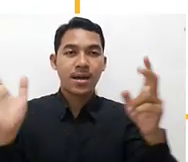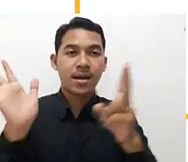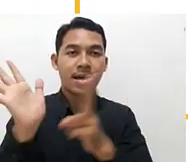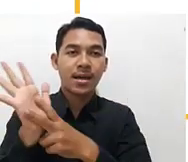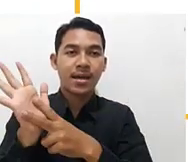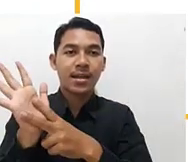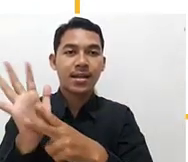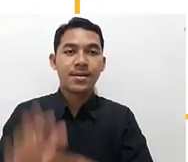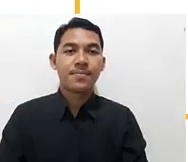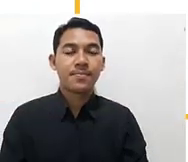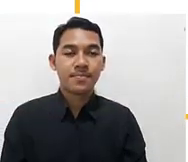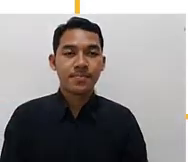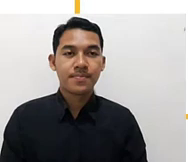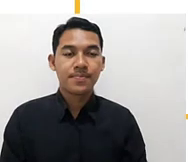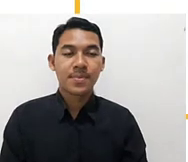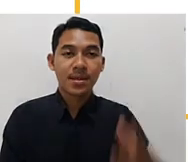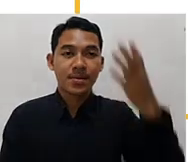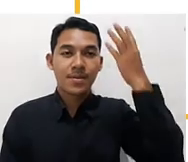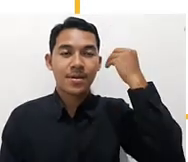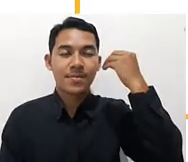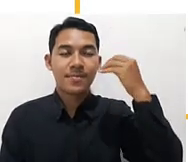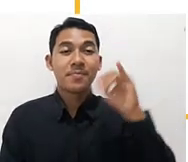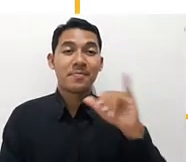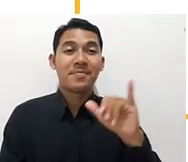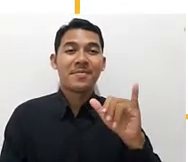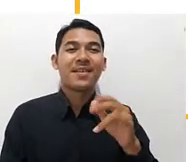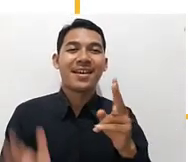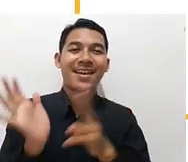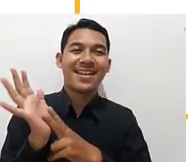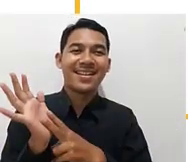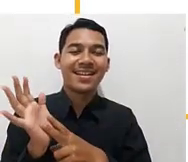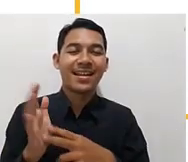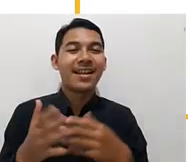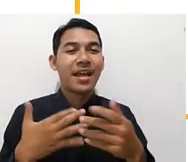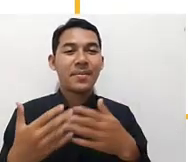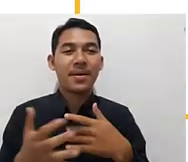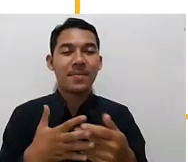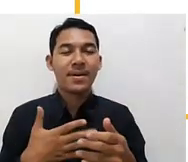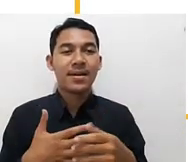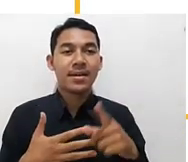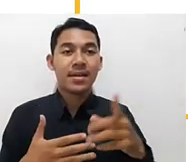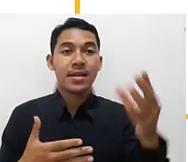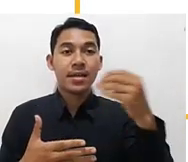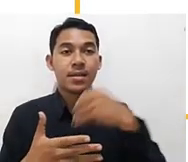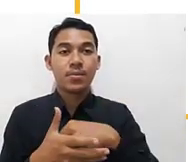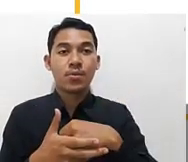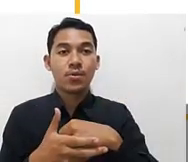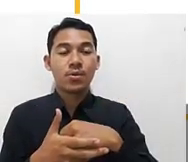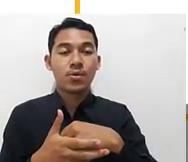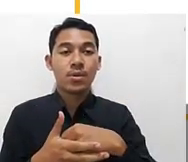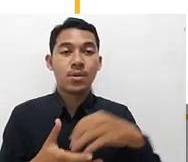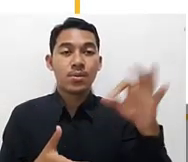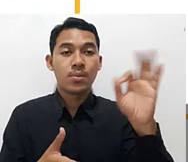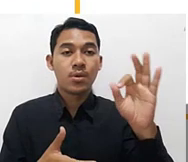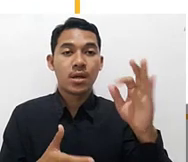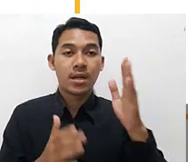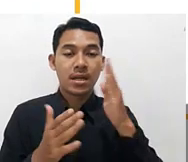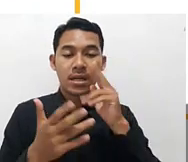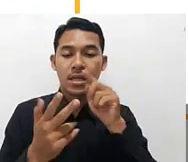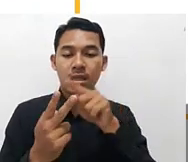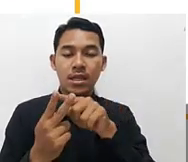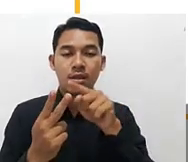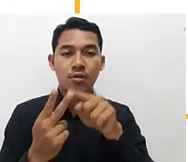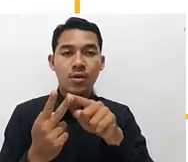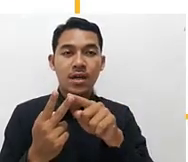ya. Anggap mirip N ya. Ini ada X, ini ada Y. Jadi inputnya itu bukan hanya ditentukan oleh